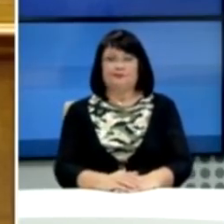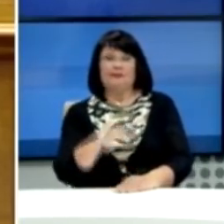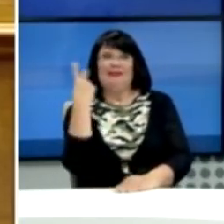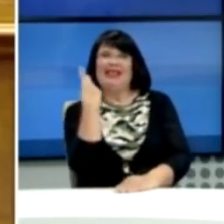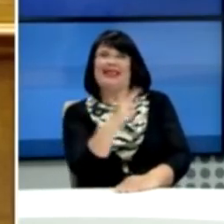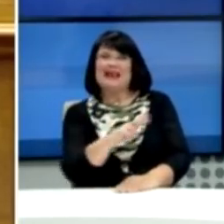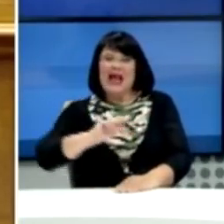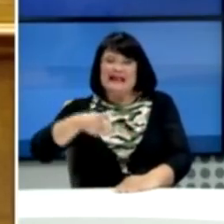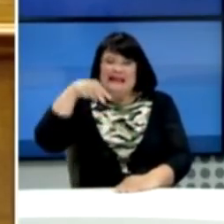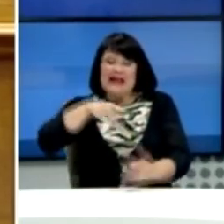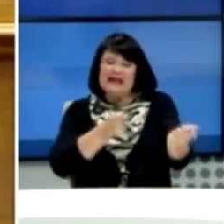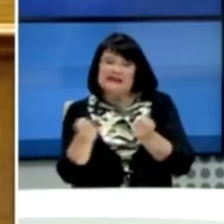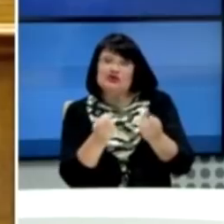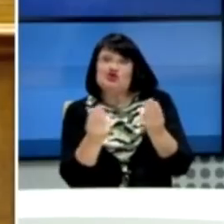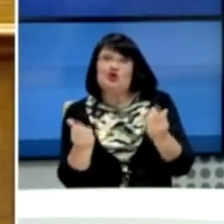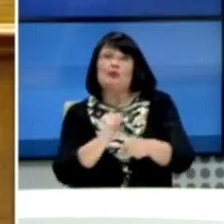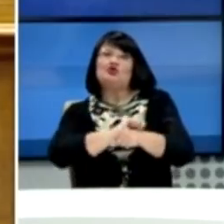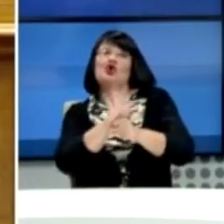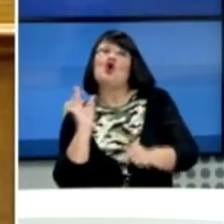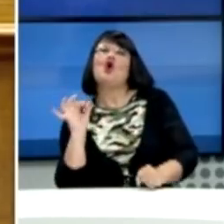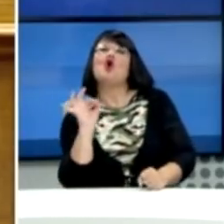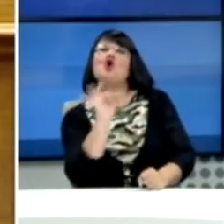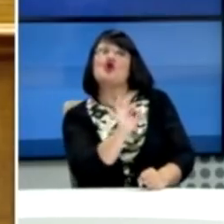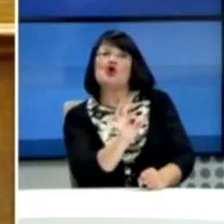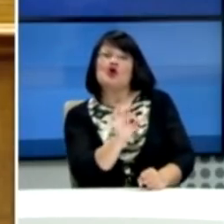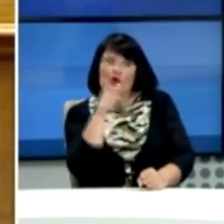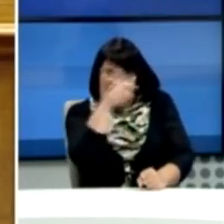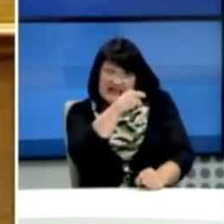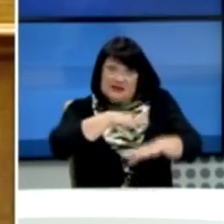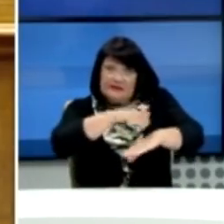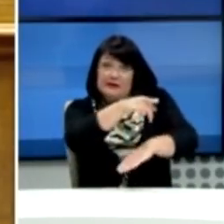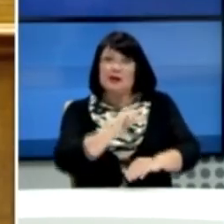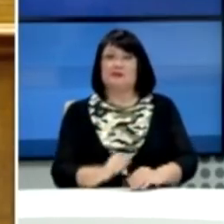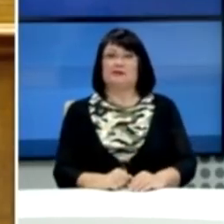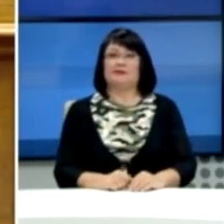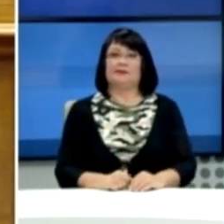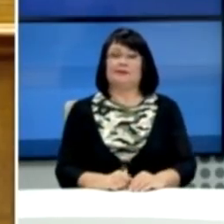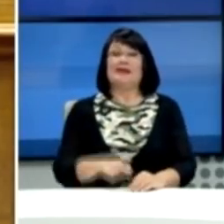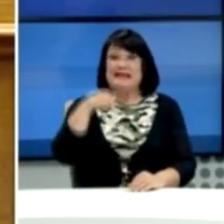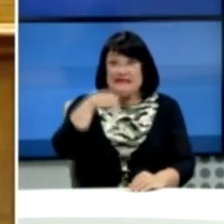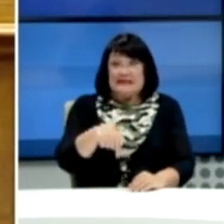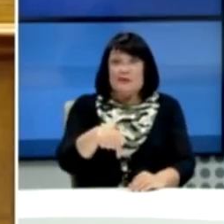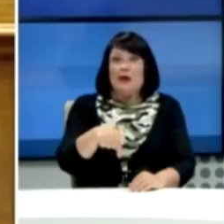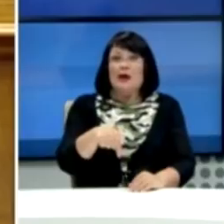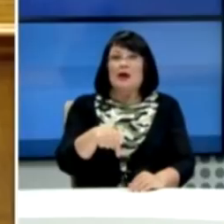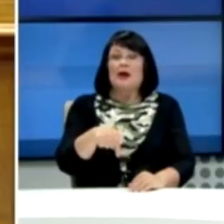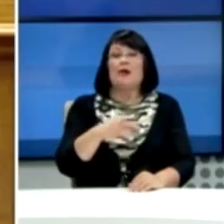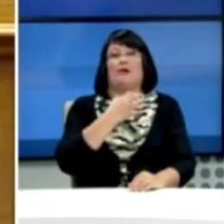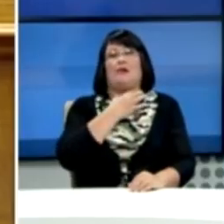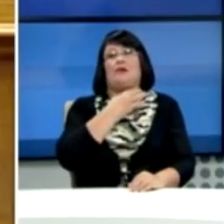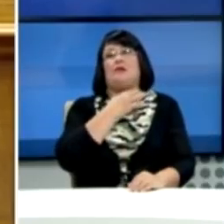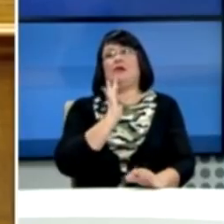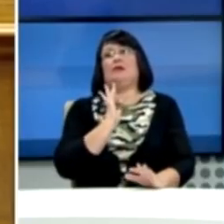σας αντιλαϊκή διαχείριση της πανδημίας είναι καραμπινάτη αντίδραση. Σήμερα περισσότερο από